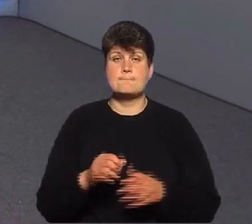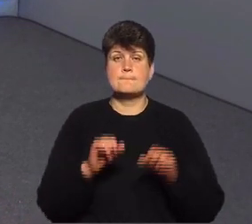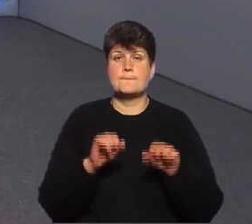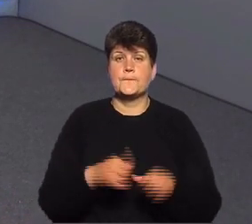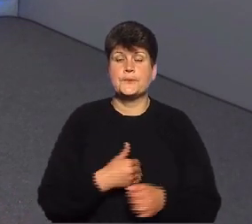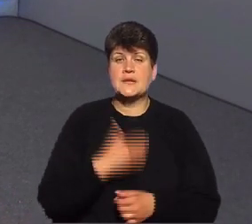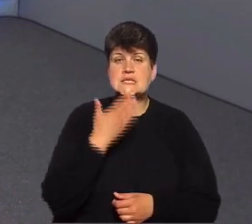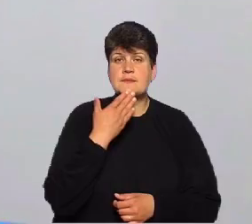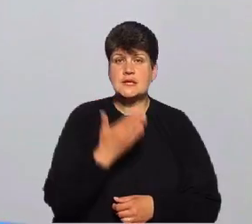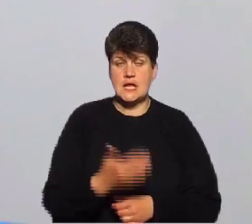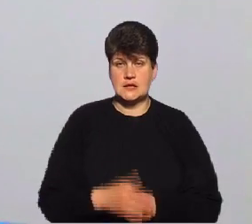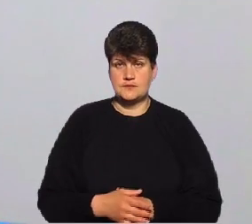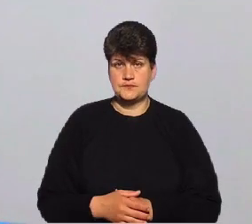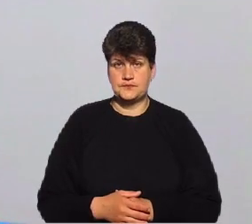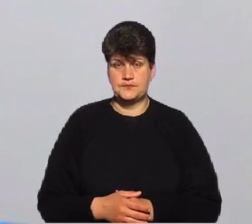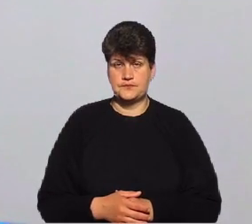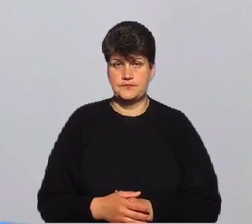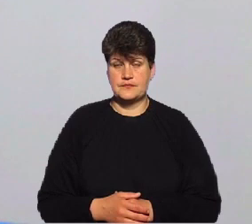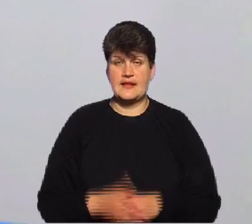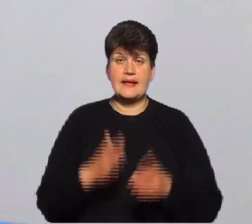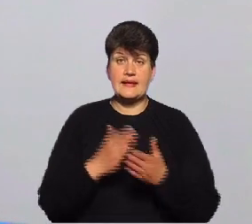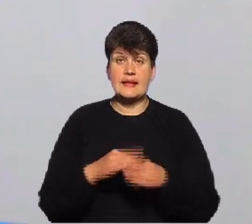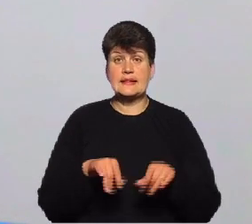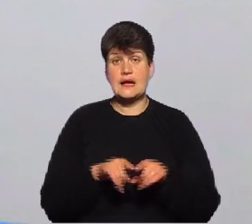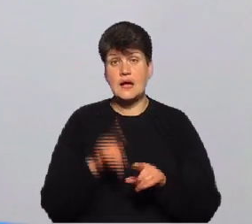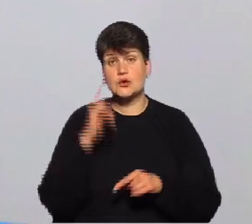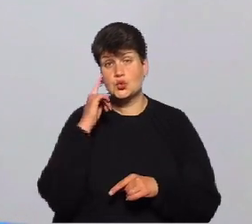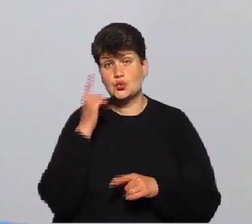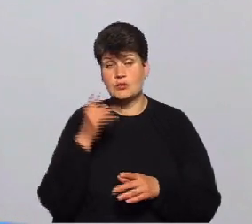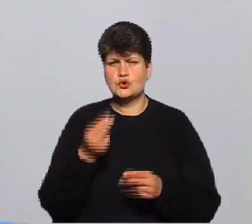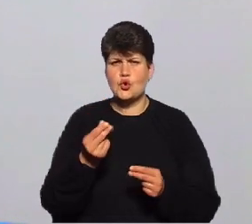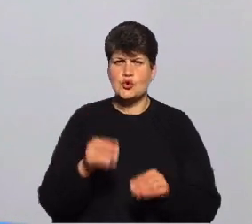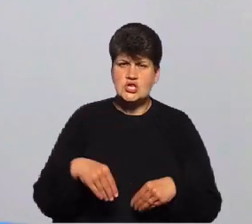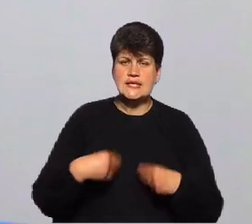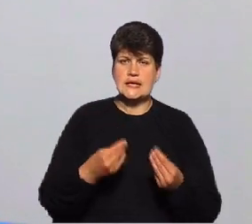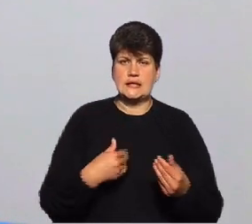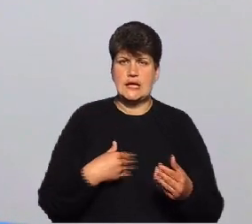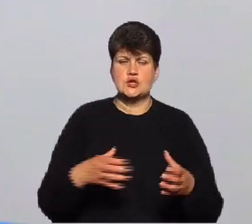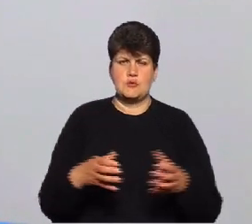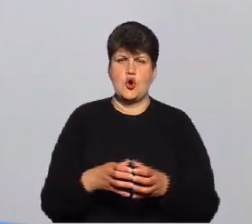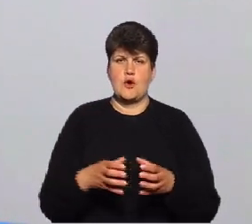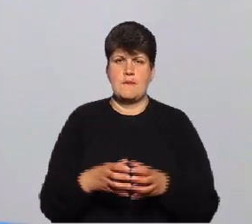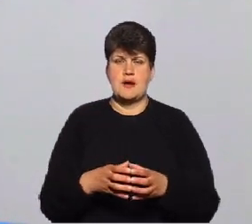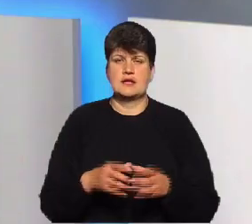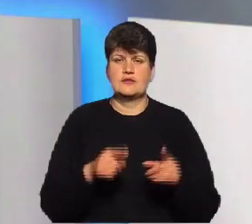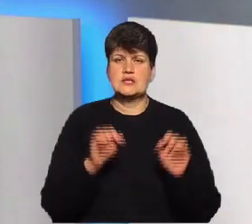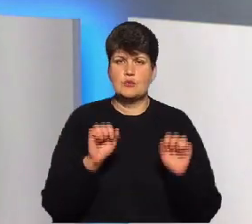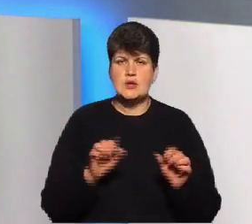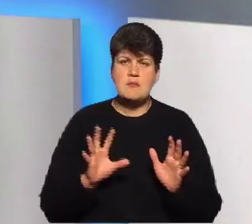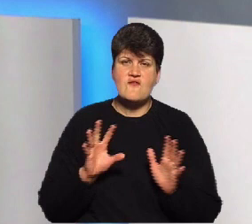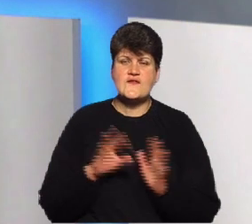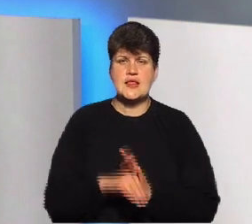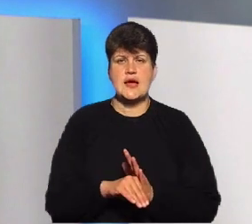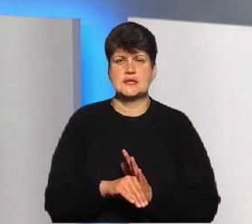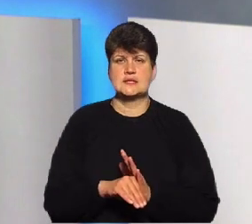ресурси. Просто є така думка, що якби от дати гроші нашим громадам просто, і вони б змогли їх вкласти там в